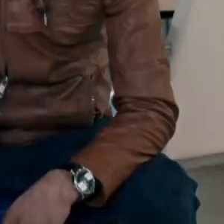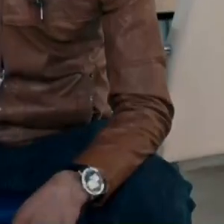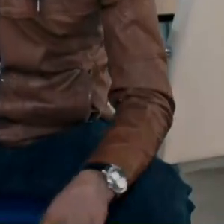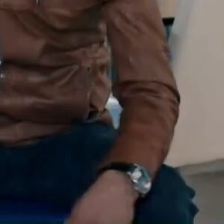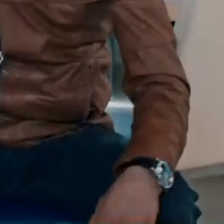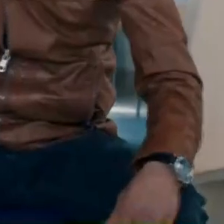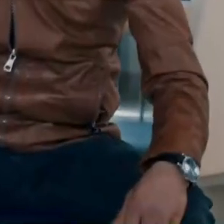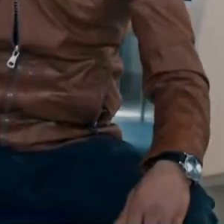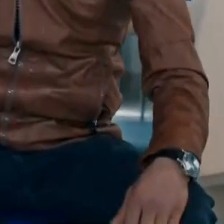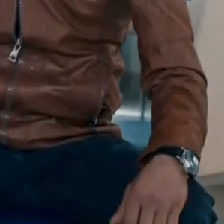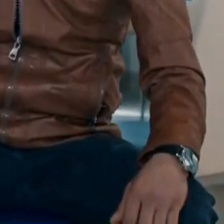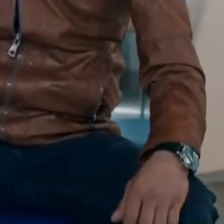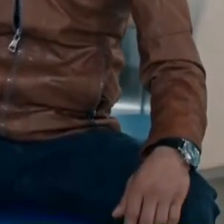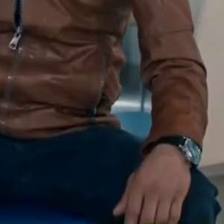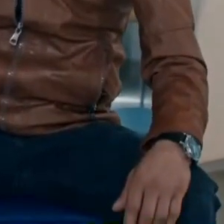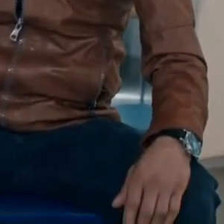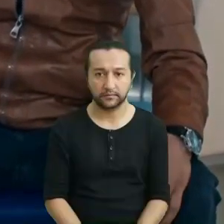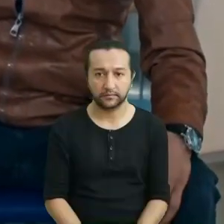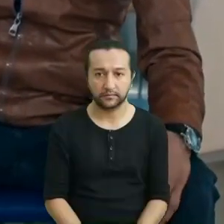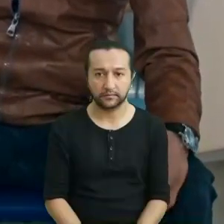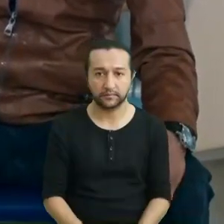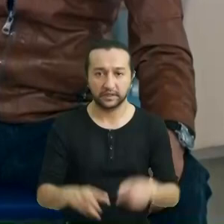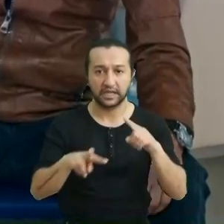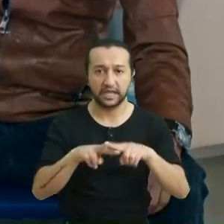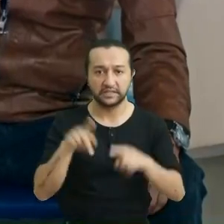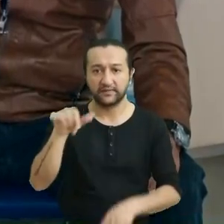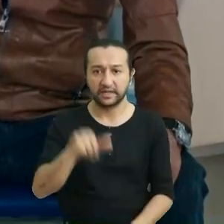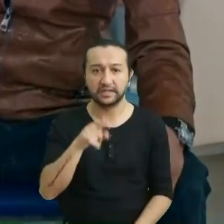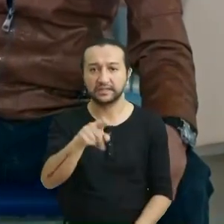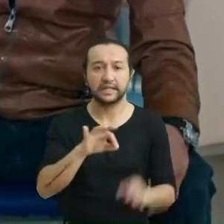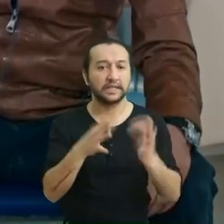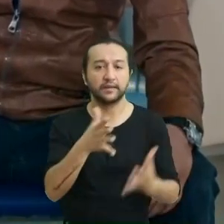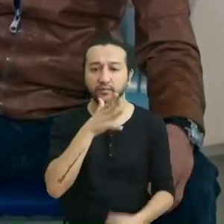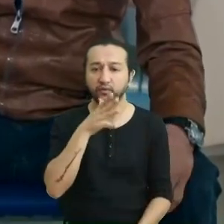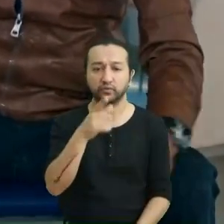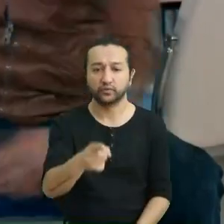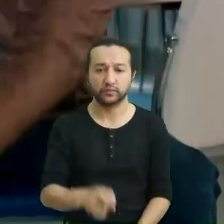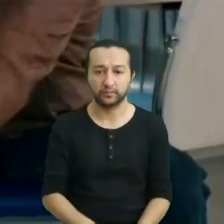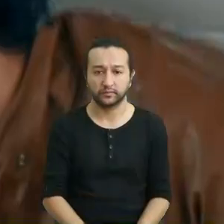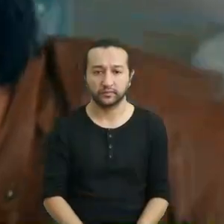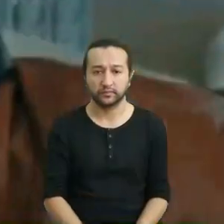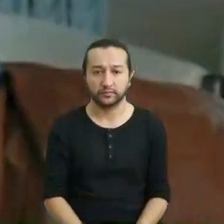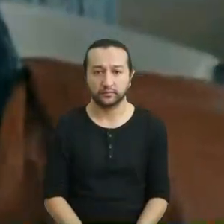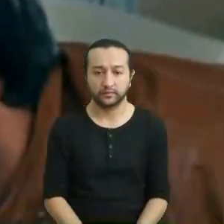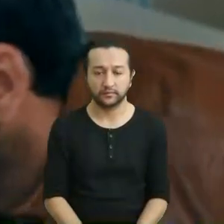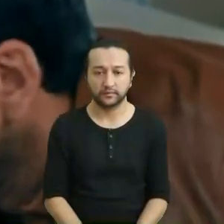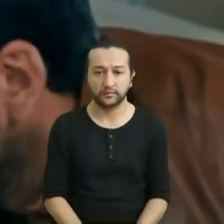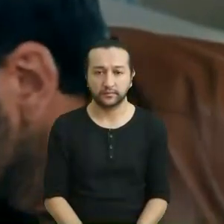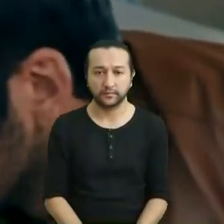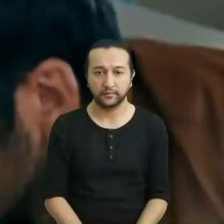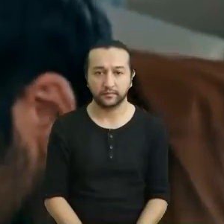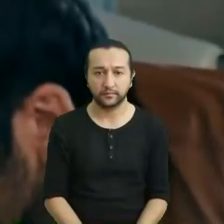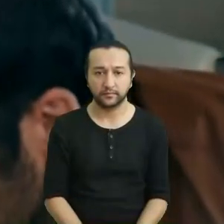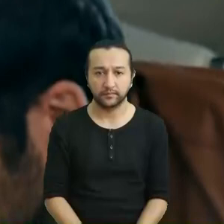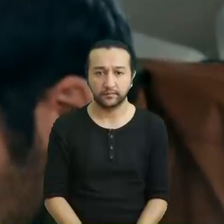Hamza huzursuz, geriye doğru yaslandı. Asaf'la ilgili sen ne biliyorsun? İbrahim'in bardağını sehpaya bırakmasına